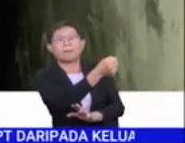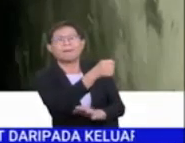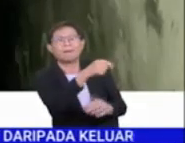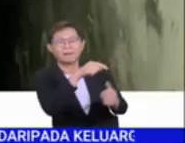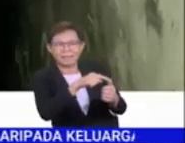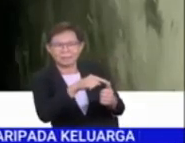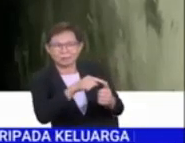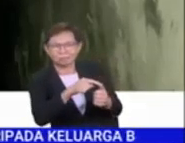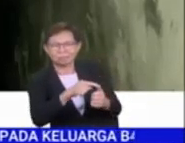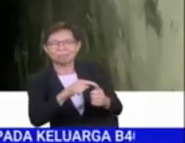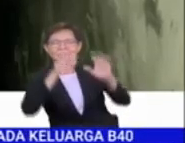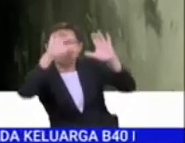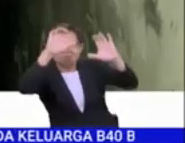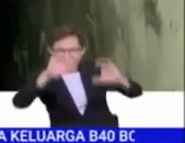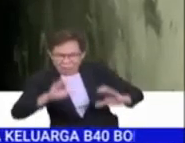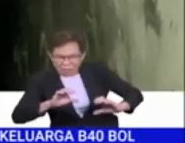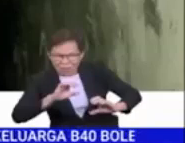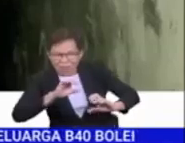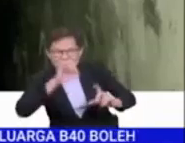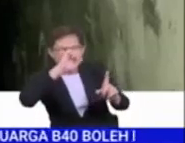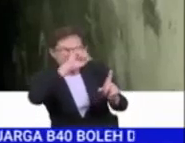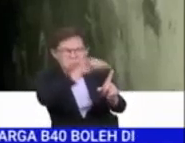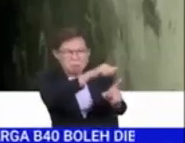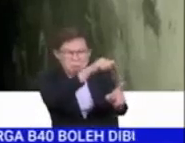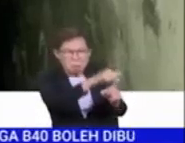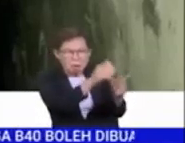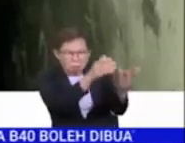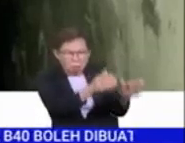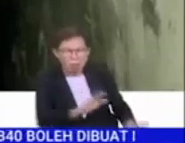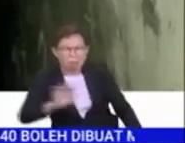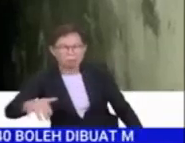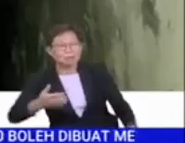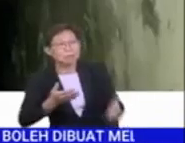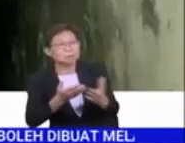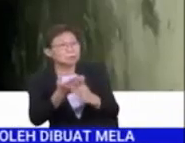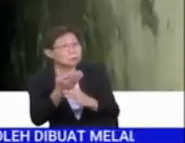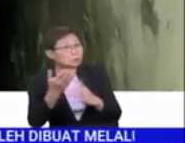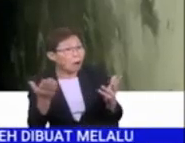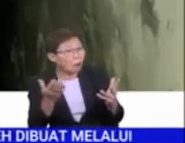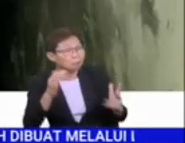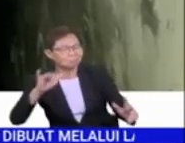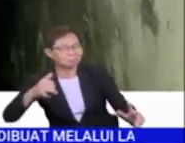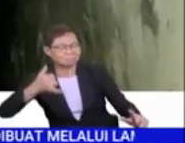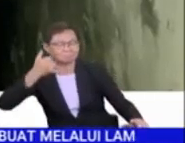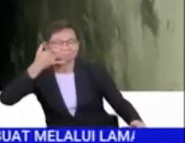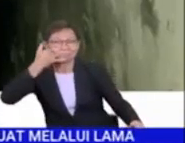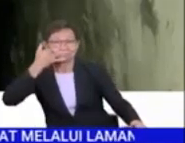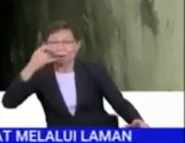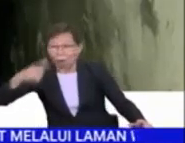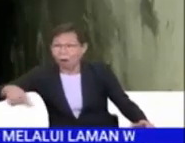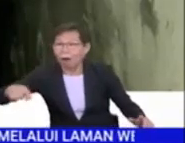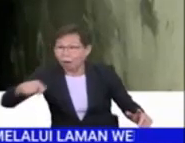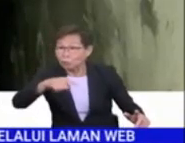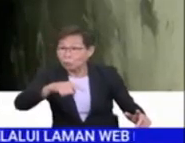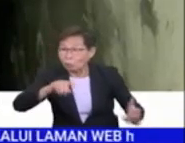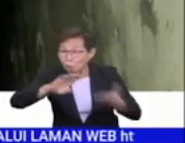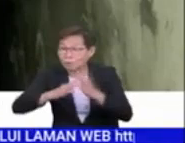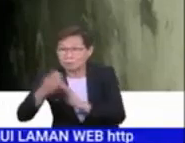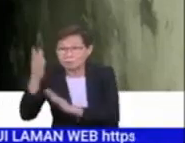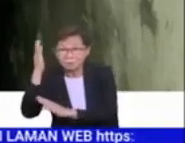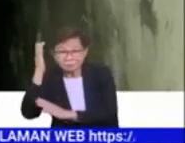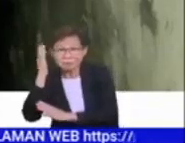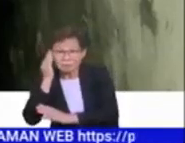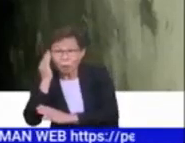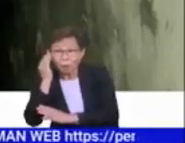antara taktik yang digunakan untuk memperdayakan mangsa menerusi panggilan telefon. Namun, adakah masyarakat maklum akan